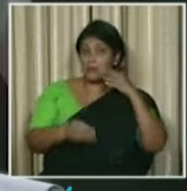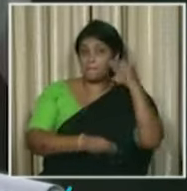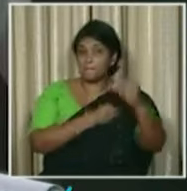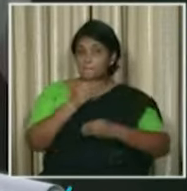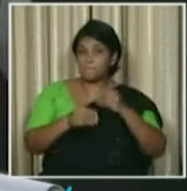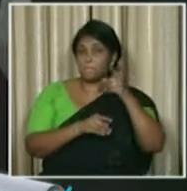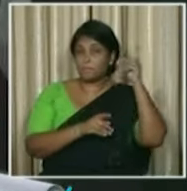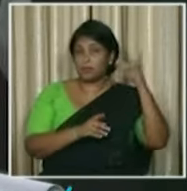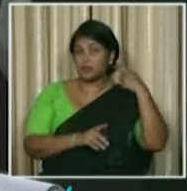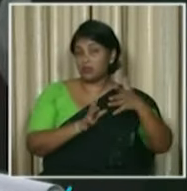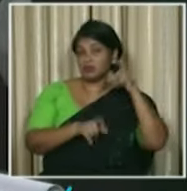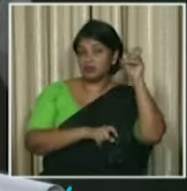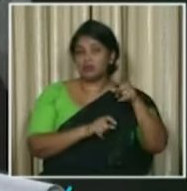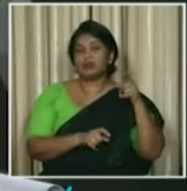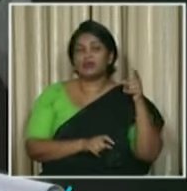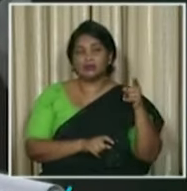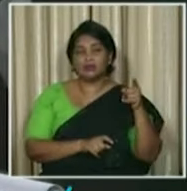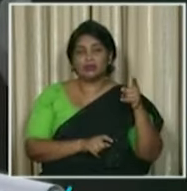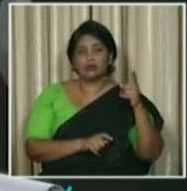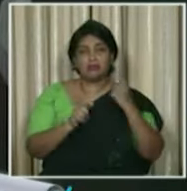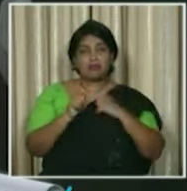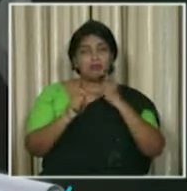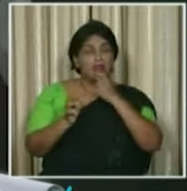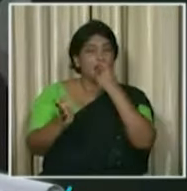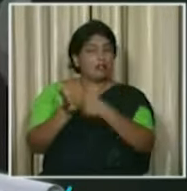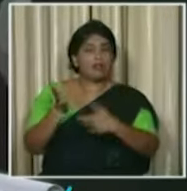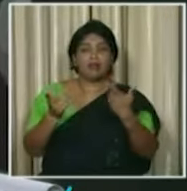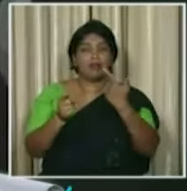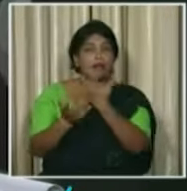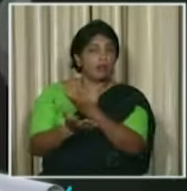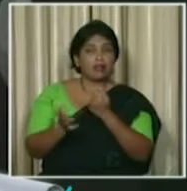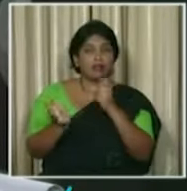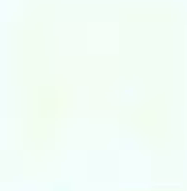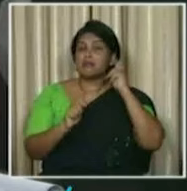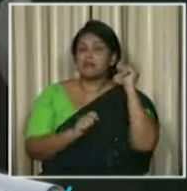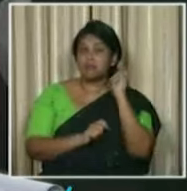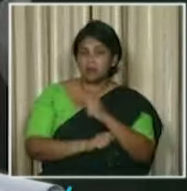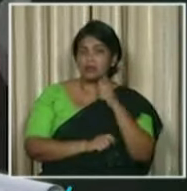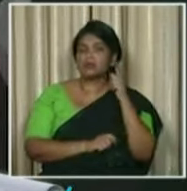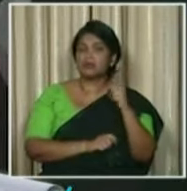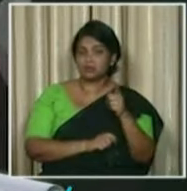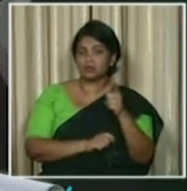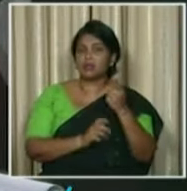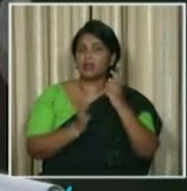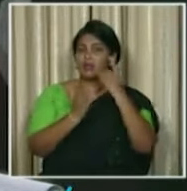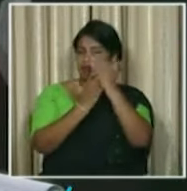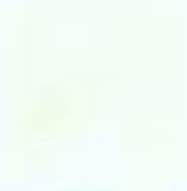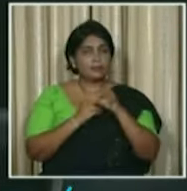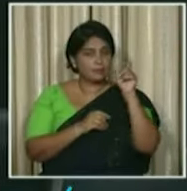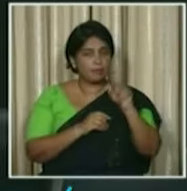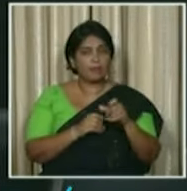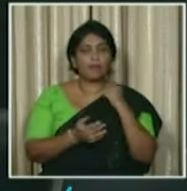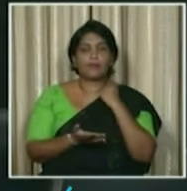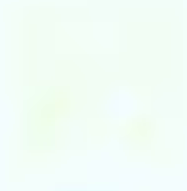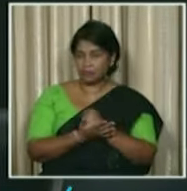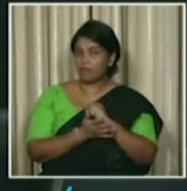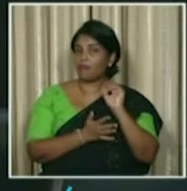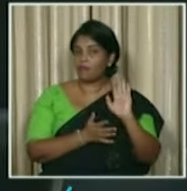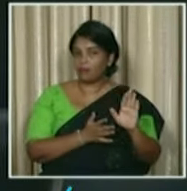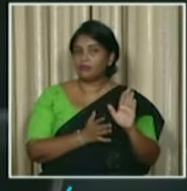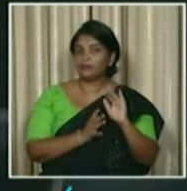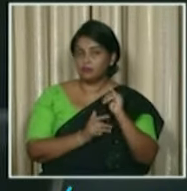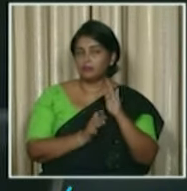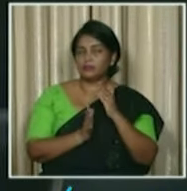ලොකු ලොකු කෝටි ප්‍රකෝටිපතියන් ගැරන්ටිස් නැතුව ගත්තු ණය පැහැර හැරීම ගැන ඒක අපිට දෙන්න ලයිස්තු මේ සභාවට. බැංකුවට තියෙනවා යම්